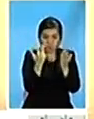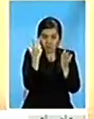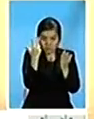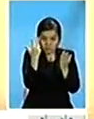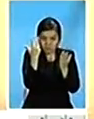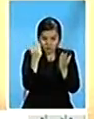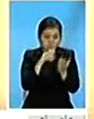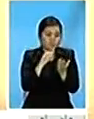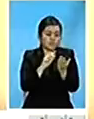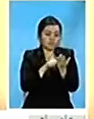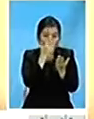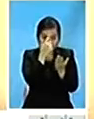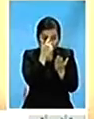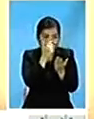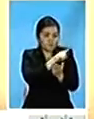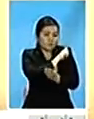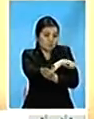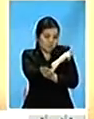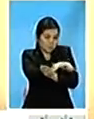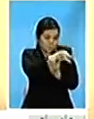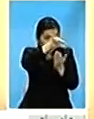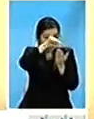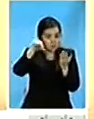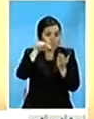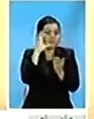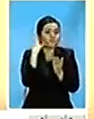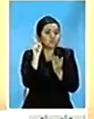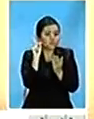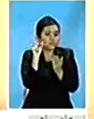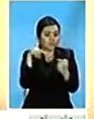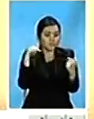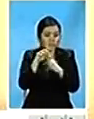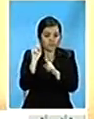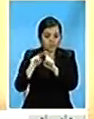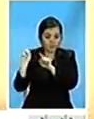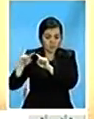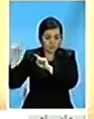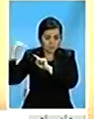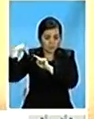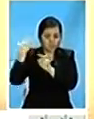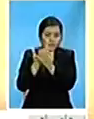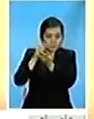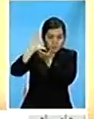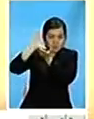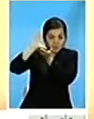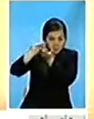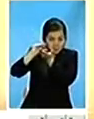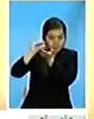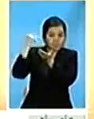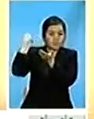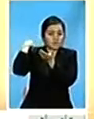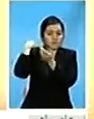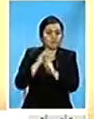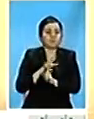ขาวคาดสีชมพูเป็นเอกสารรายงานผลการพิจารณาปรับลดงบประมาณเอกสารเล่